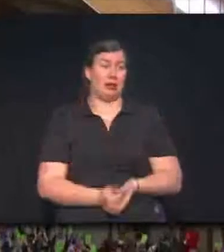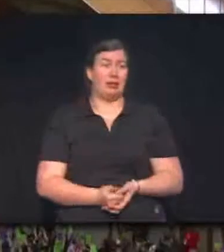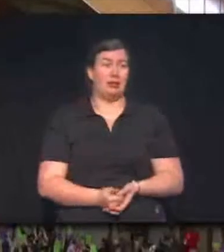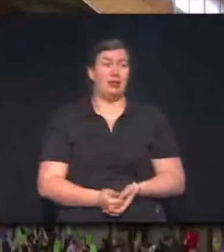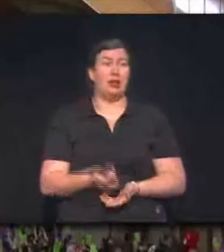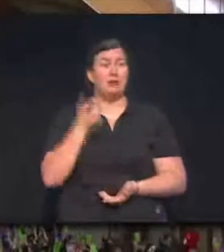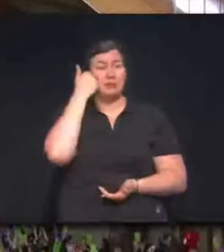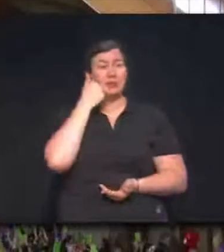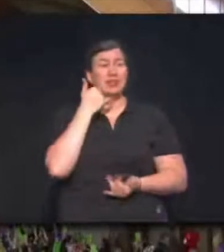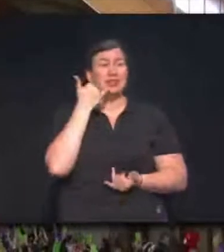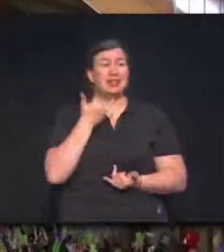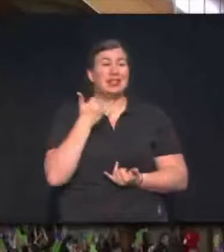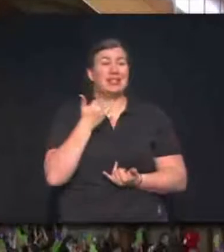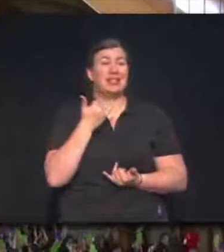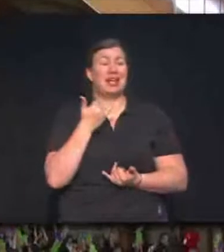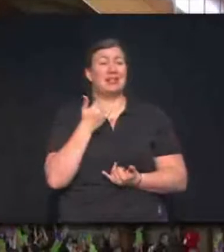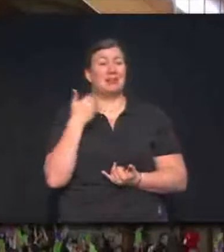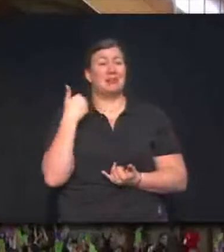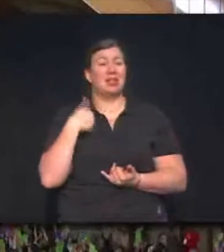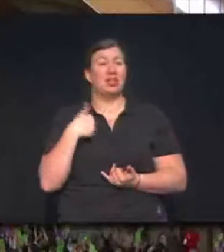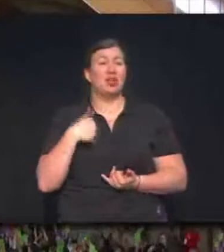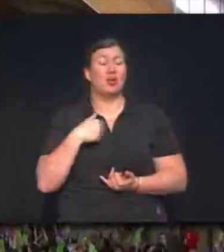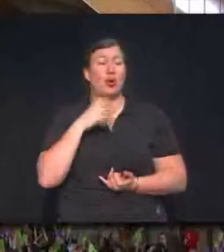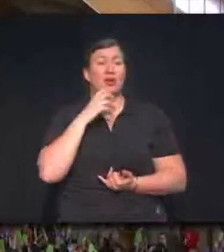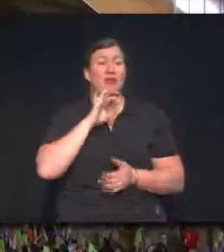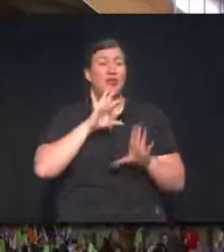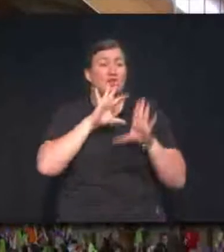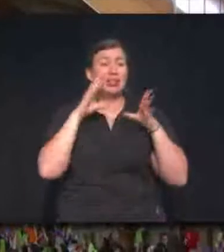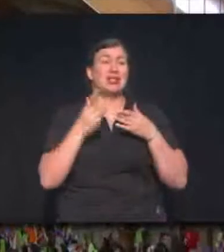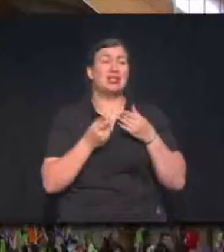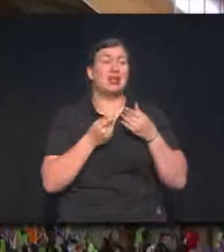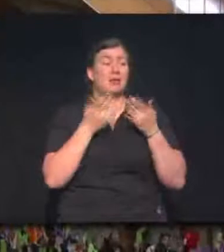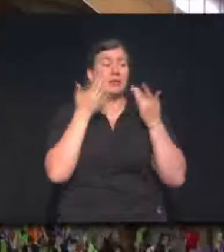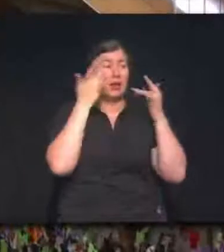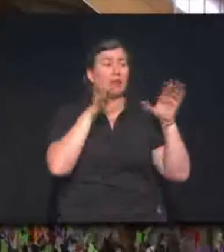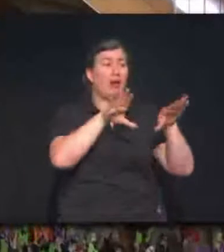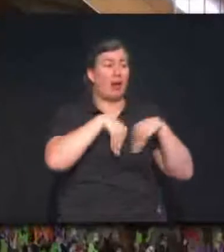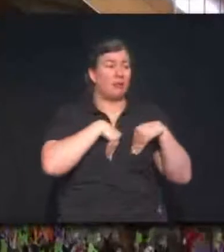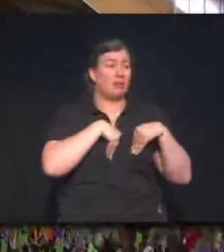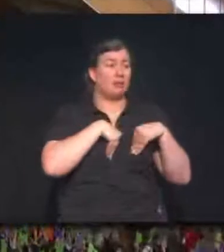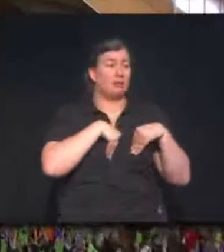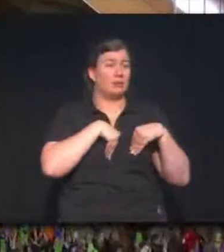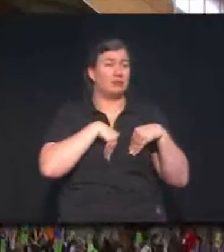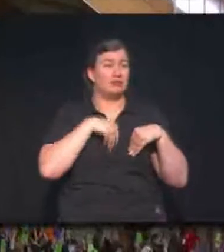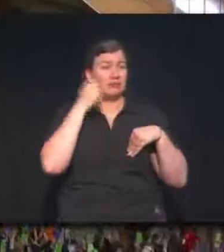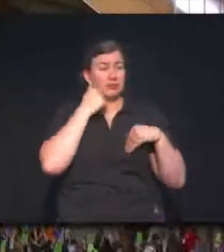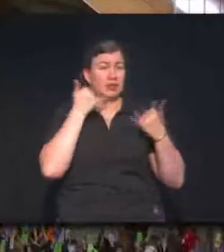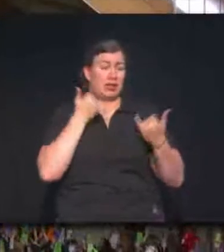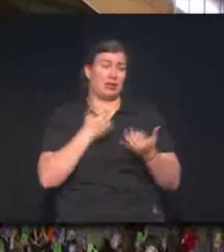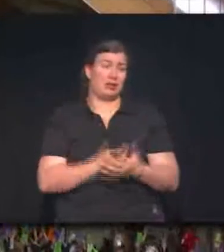ihr diesen Antrag ganz annehmen wollt die lila nimm wenn ihr das nicht wollt einen 2/3 Mehrheit ist notwendig